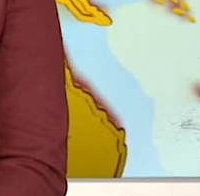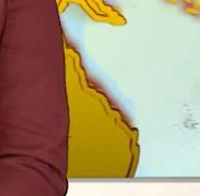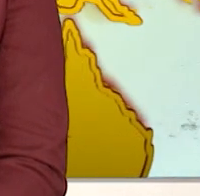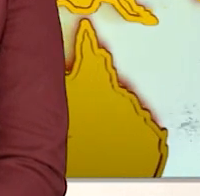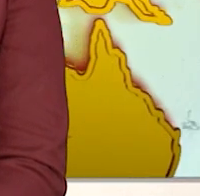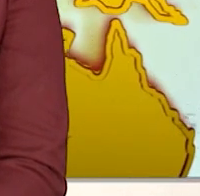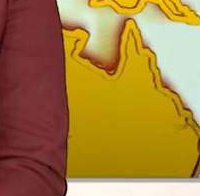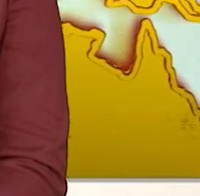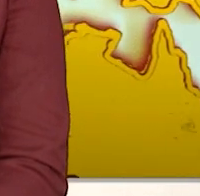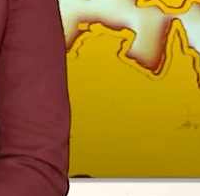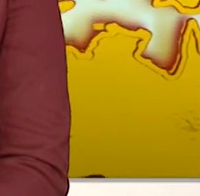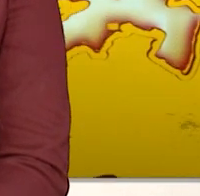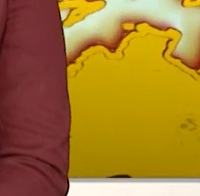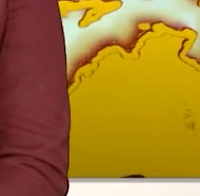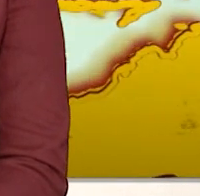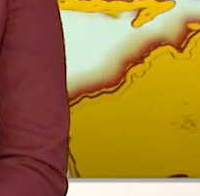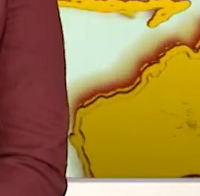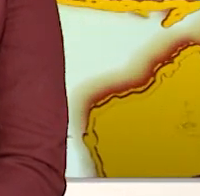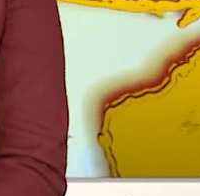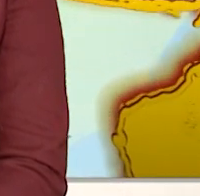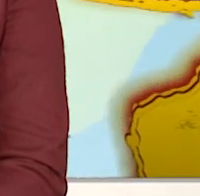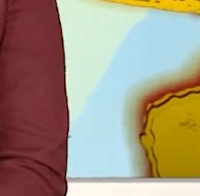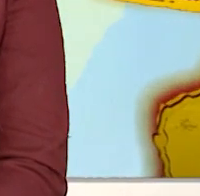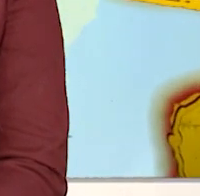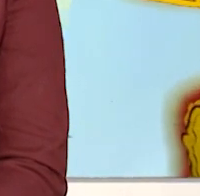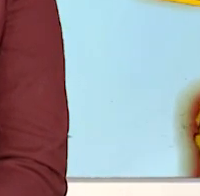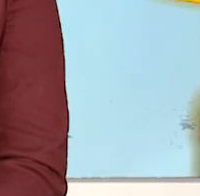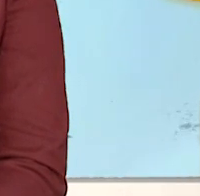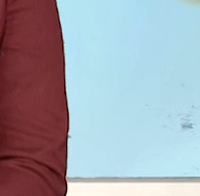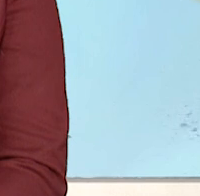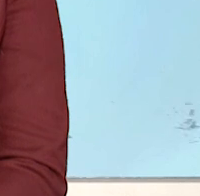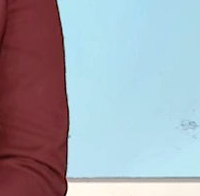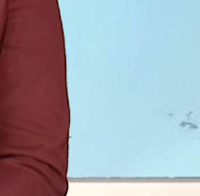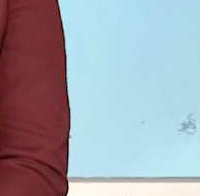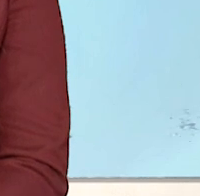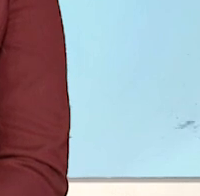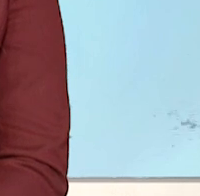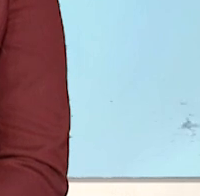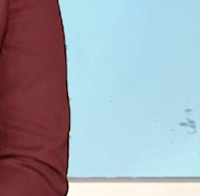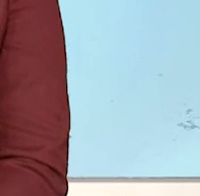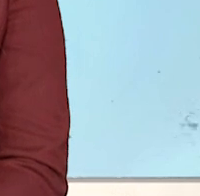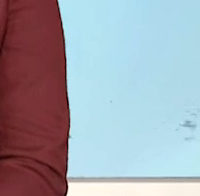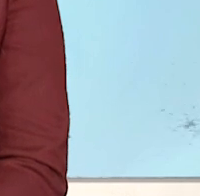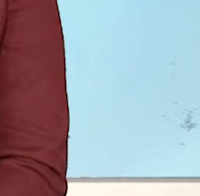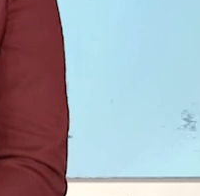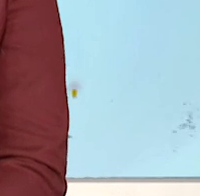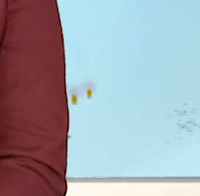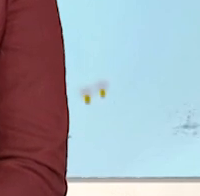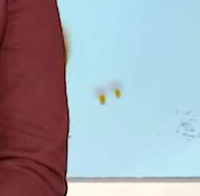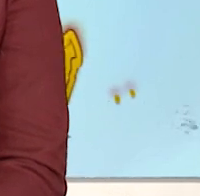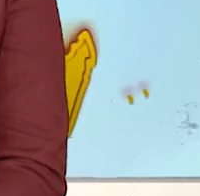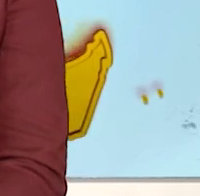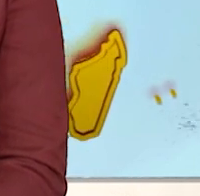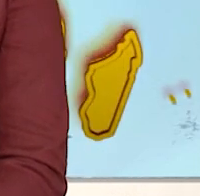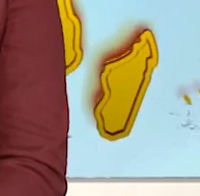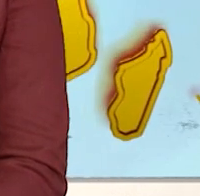අනුක්‍රම ව්‍යවස්ථා සංශෝධන පනත් කෙටුම් පත පාර්ලිමේන්තුවට ඉදිරිපත් කරනු ලැබුවා ඒ පාර්ලිමේන්තු මන්ත්‍රී උදය ගම්මන්පිල